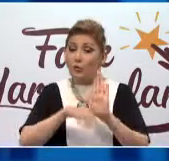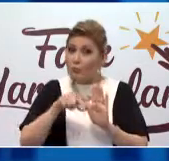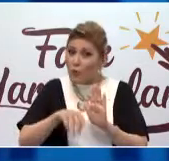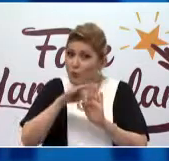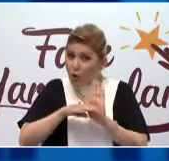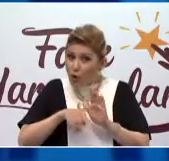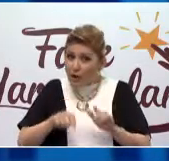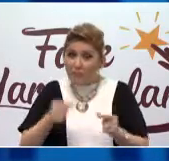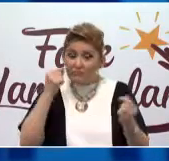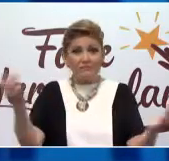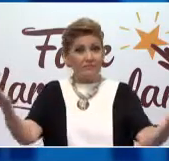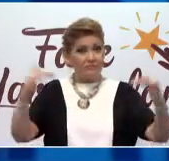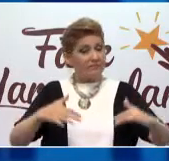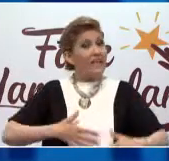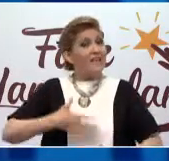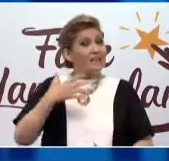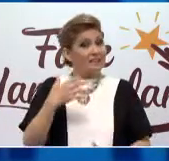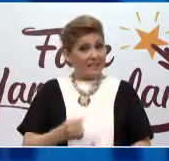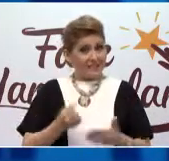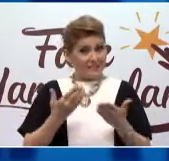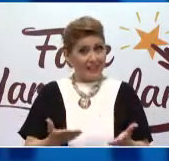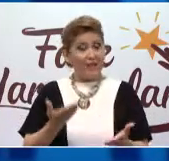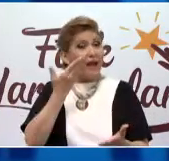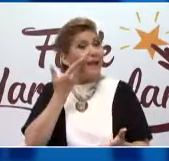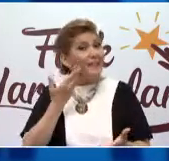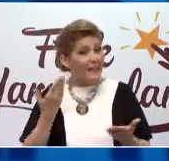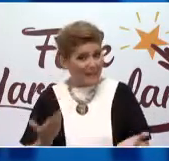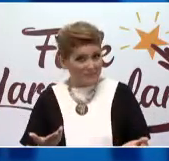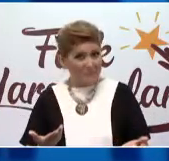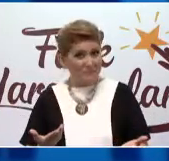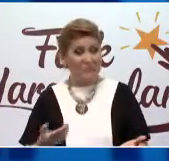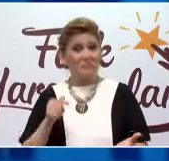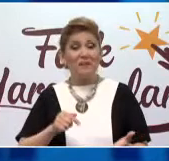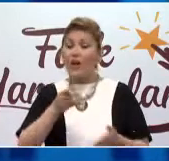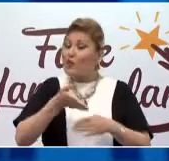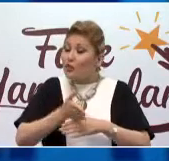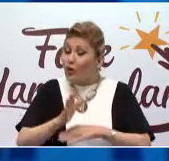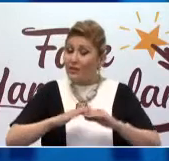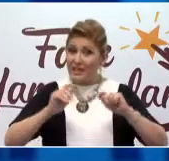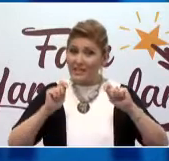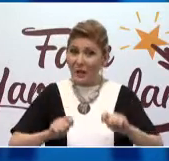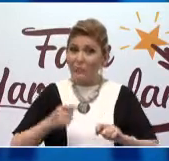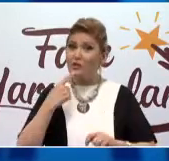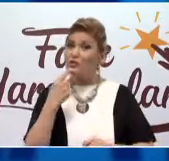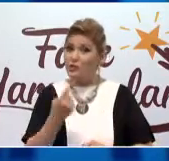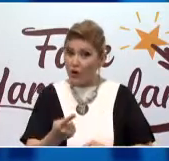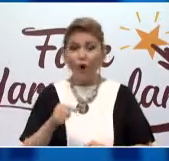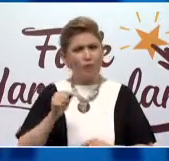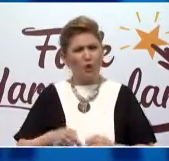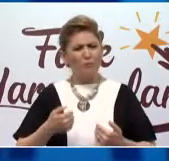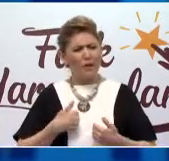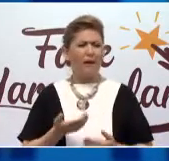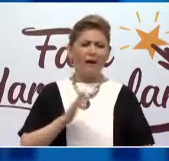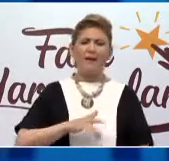programa katılanların cesaretinden etkilenip doğru şeyler yaptıklarını söylüyorlar. Bu da beni